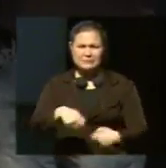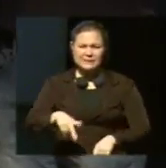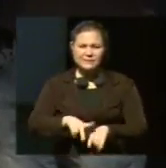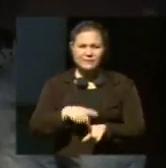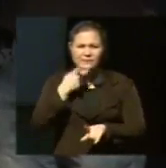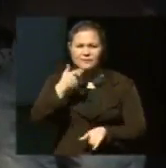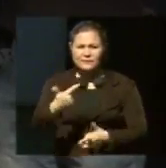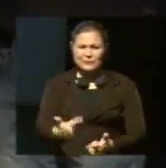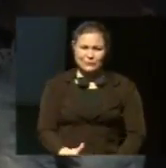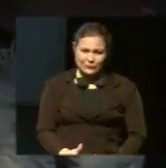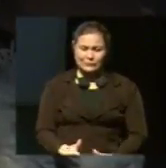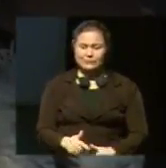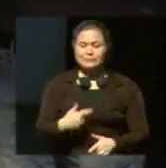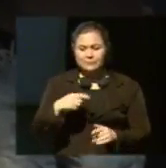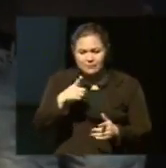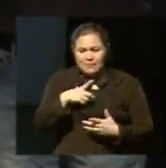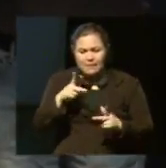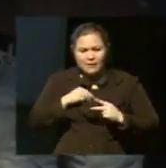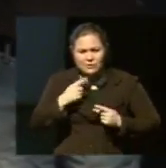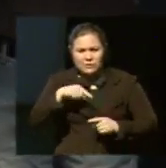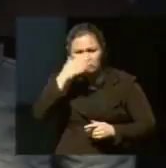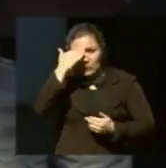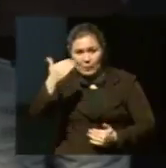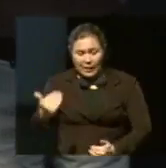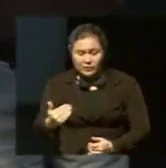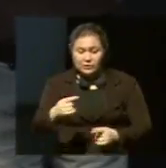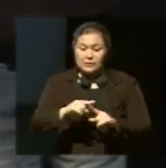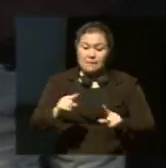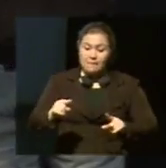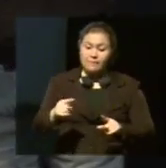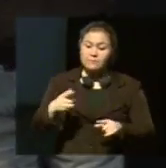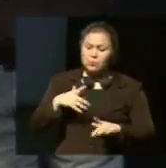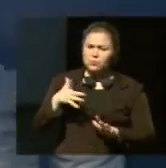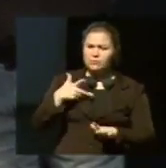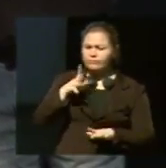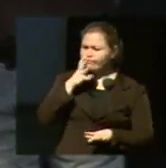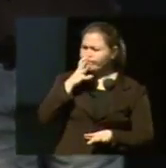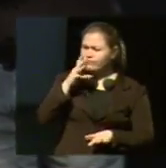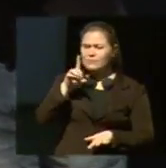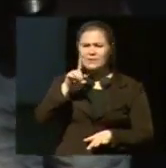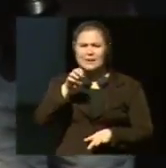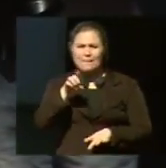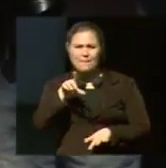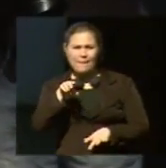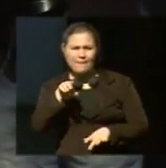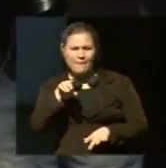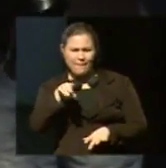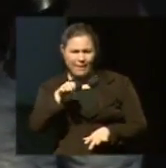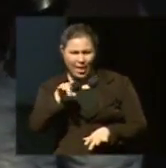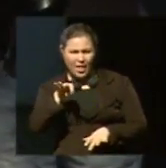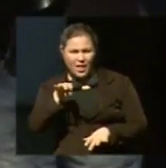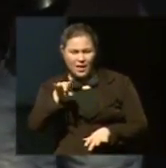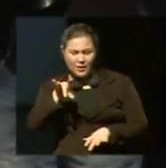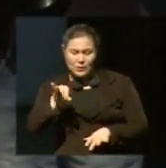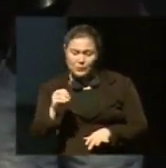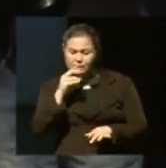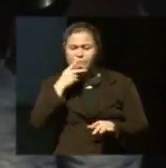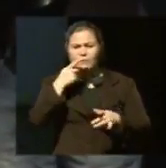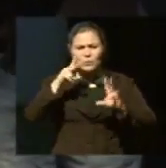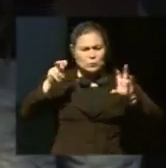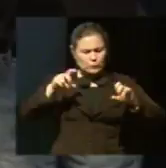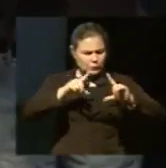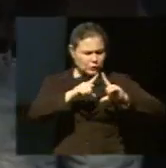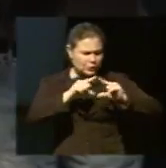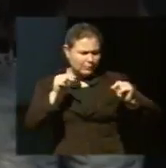beiseite lassen. Sie wurden alle erwähnt. Quando eu estava ouvindo o Denério, aber als ich Denério hörte, als er über